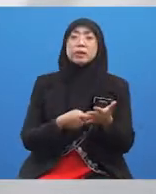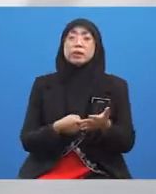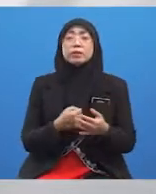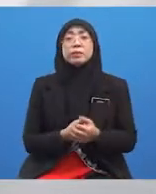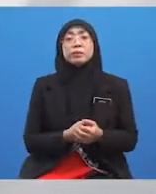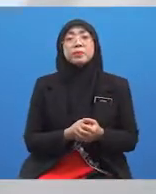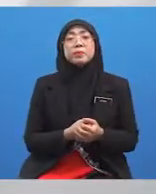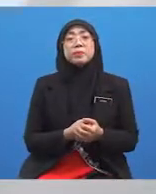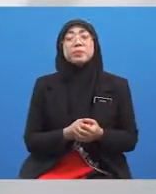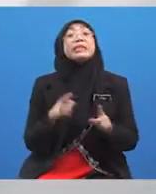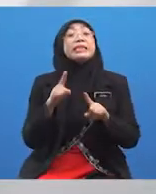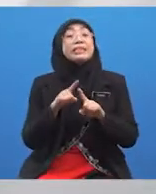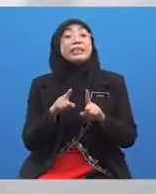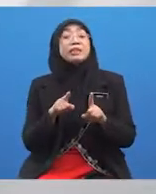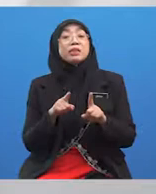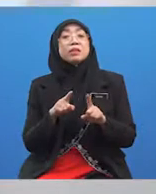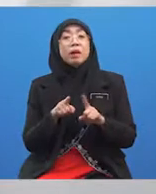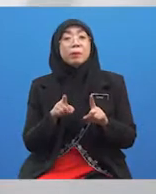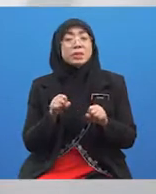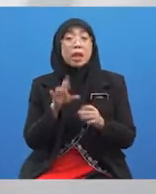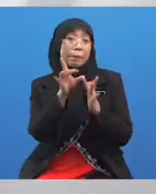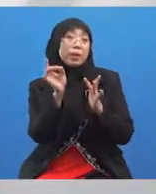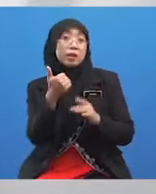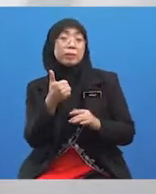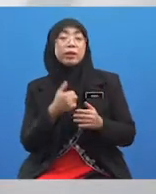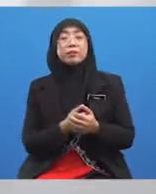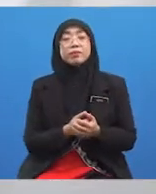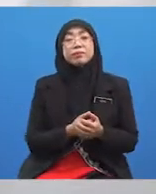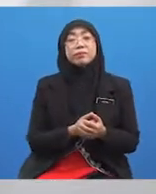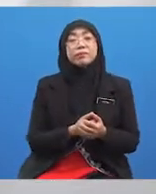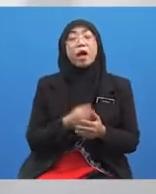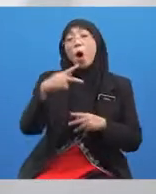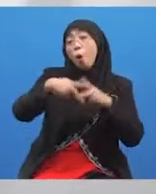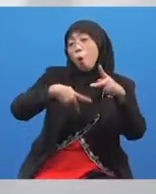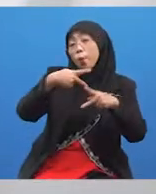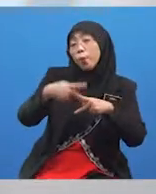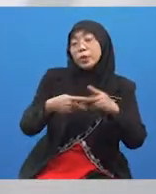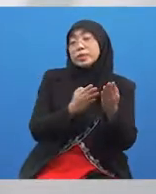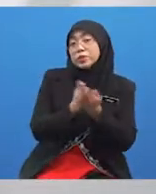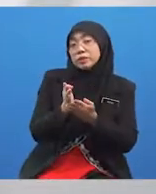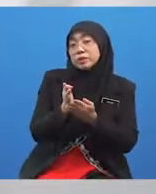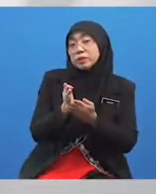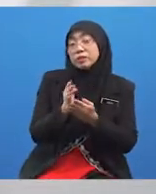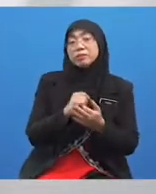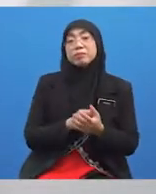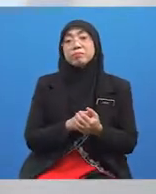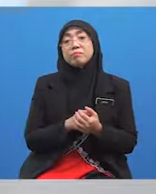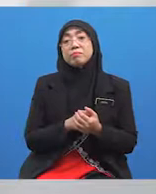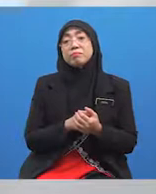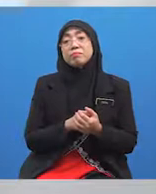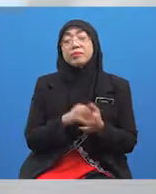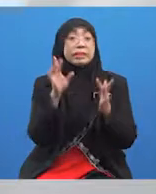syarikat memilih satu syarikat pembekal yang terbaik. Proses ke-8, menilai prestasi